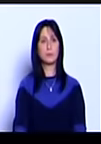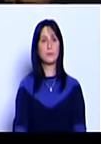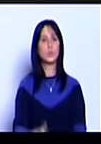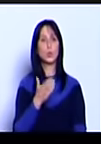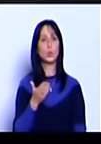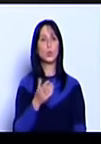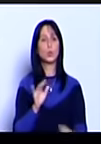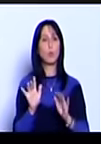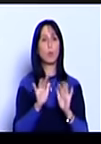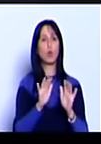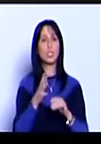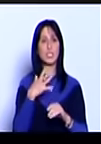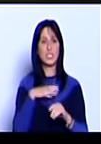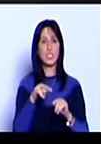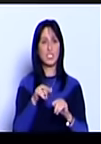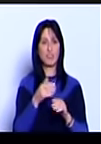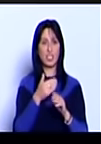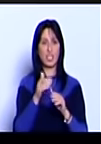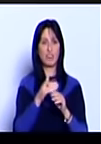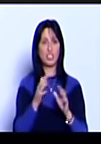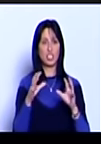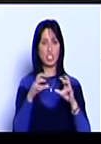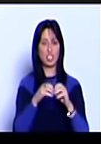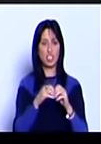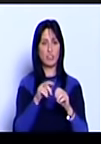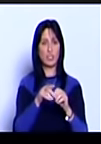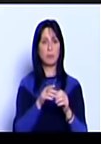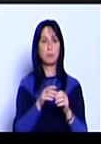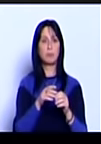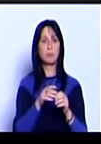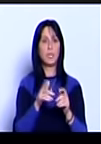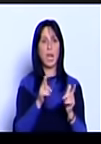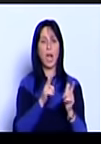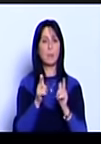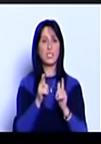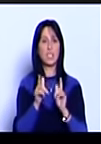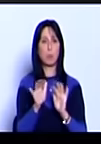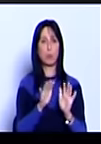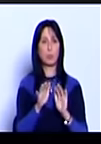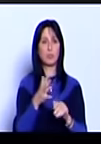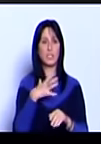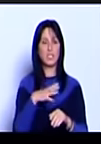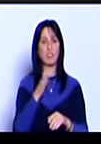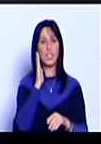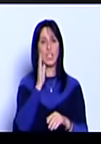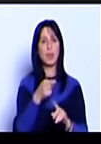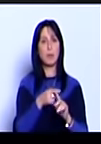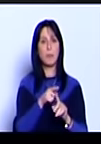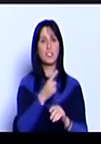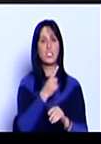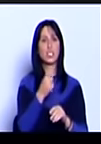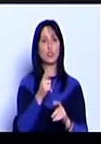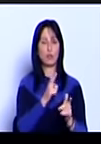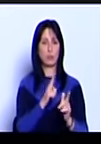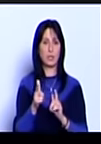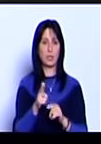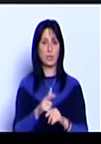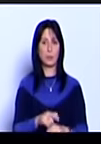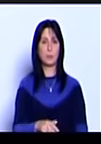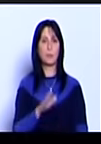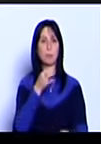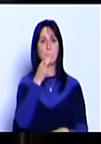ეს პროცესი საქართველოსში თანდათან შედგა და ეს პრინციპში გამზადებული პროცესია საქართველოს თუ იქნება ამისთვის თვითონ მზად.